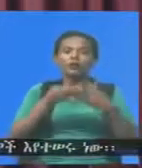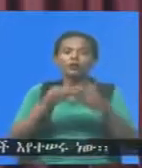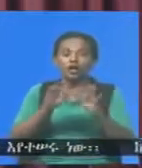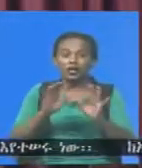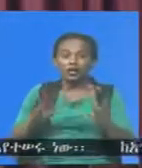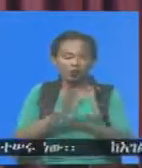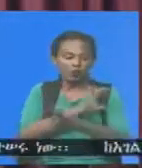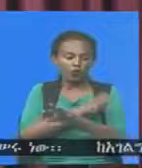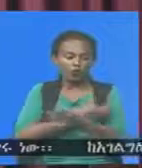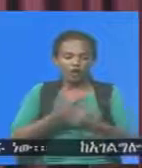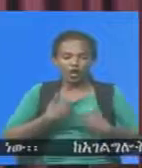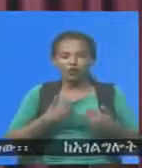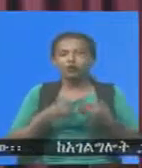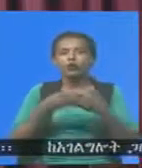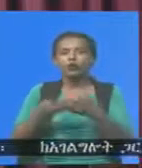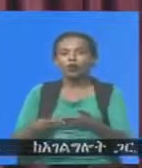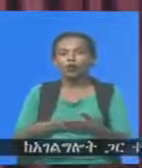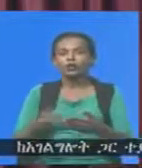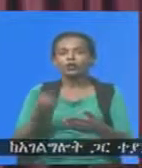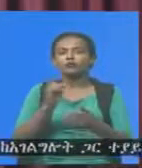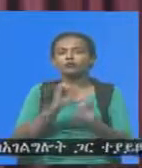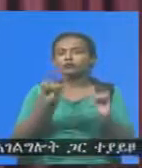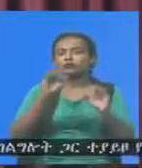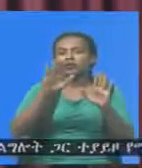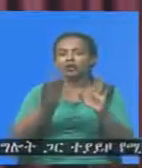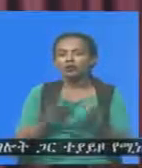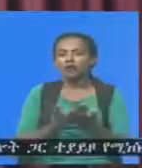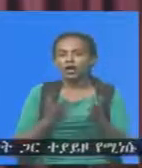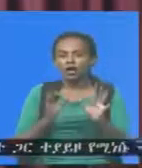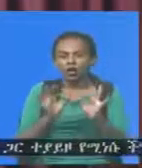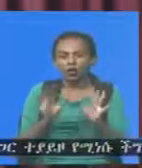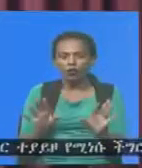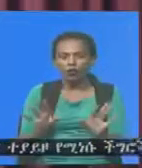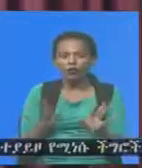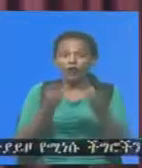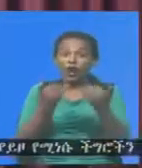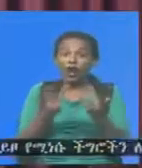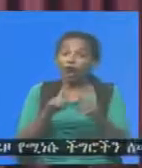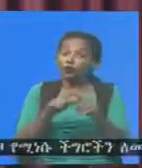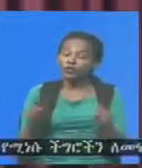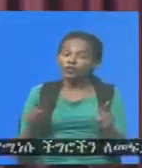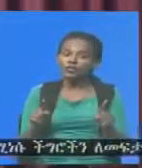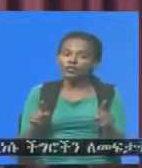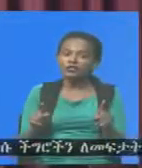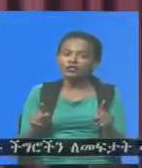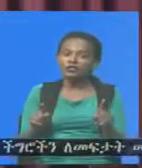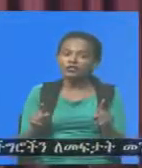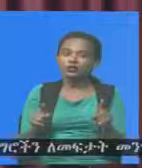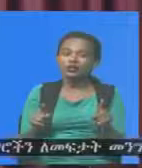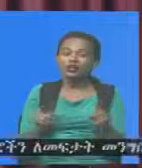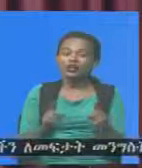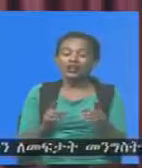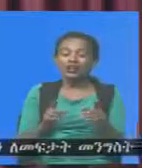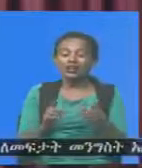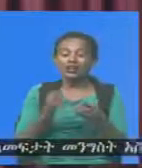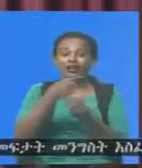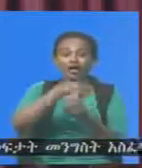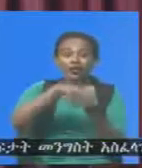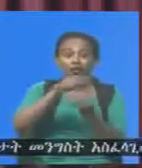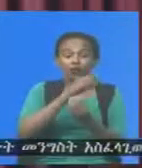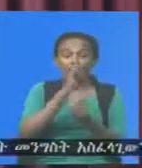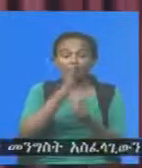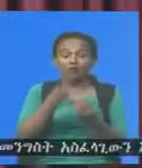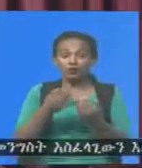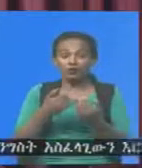ነው። ምንም ይገርም ነገር አይደለም። አሁን ግን ቀጠናው እየተፈጠረ ያለው ኢኮኖሚክ